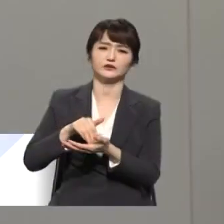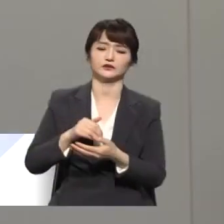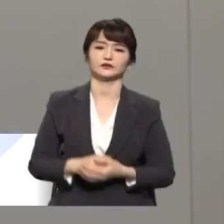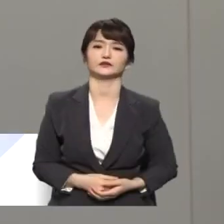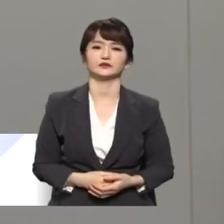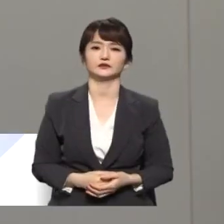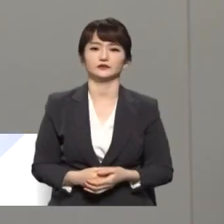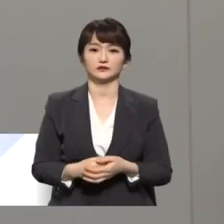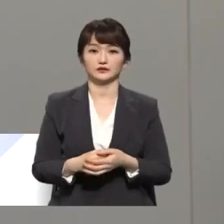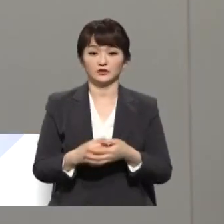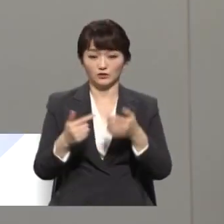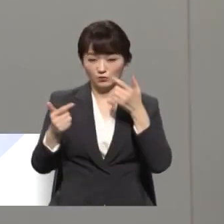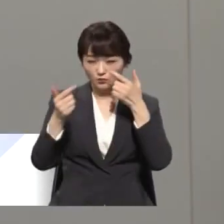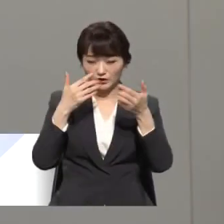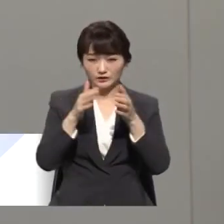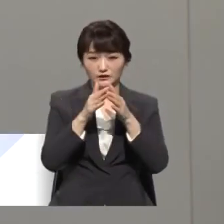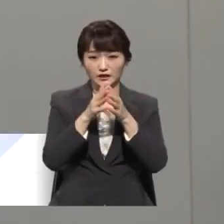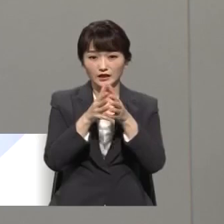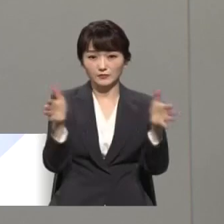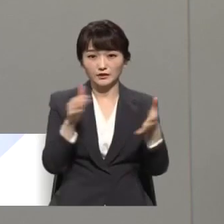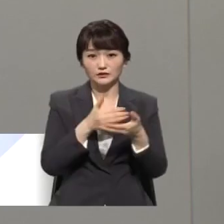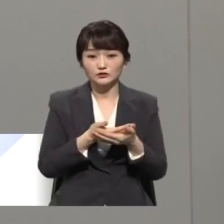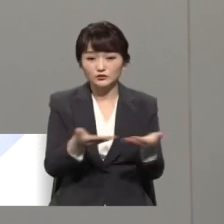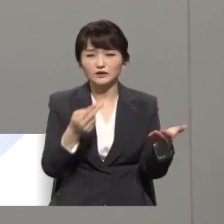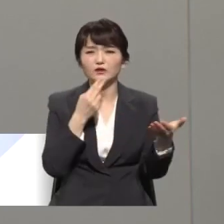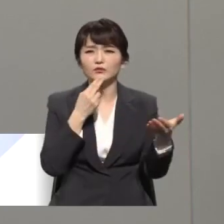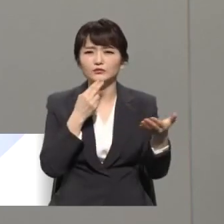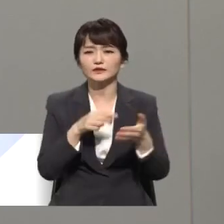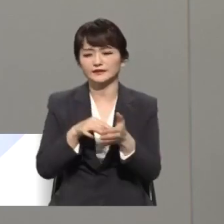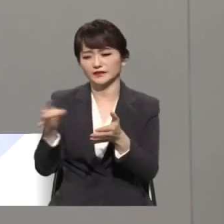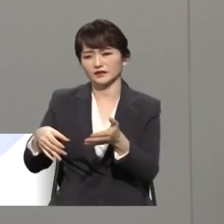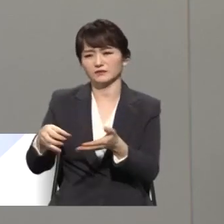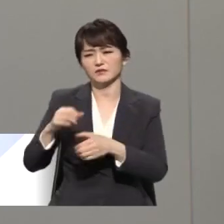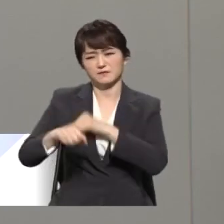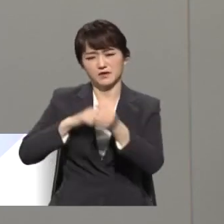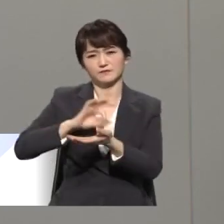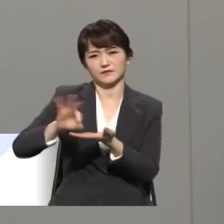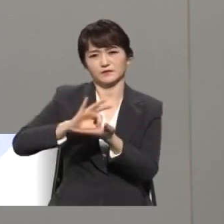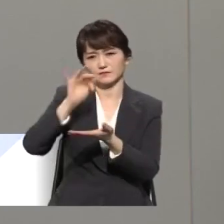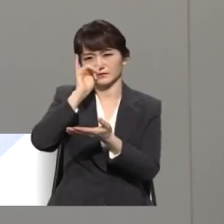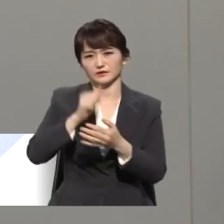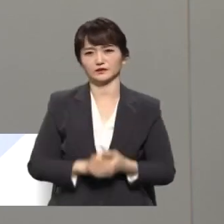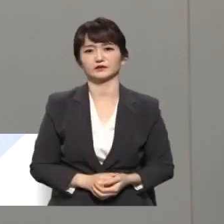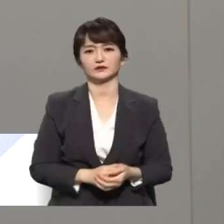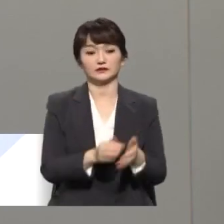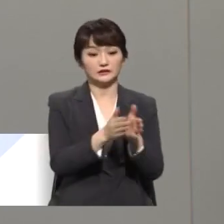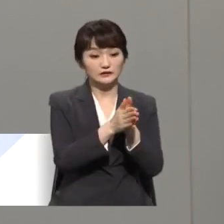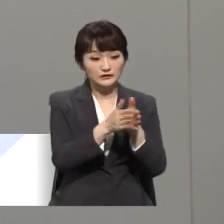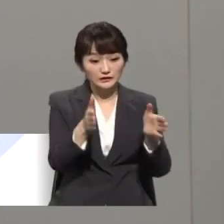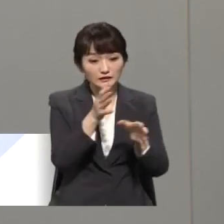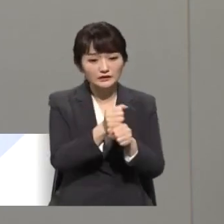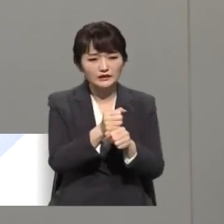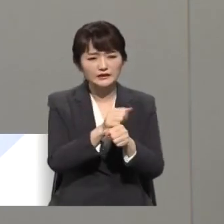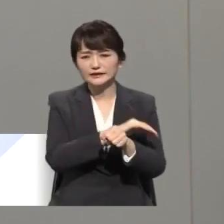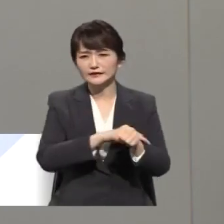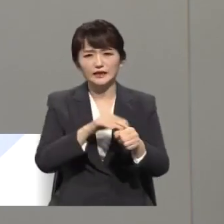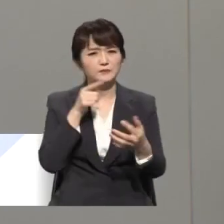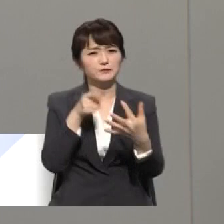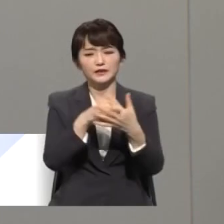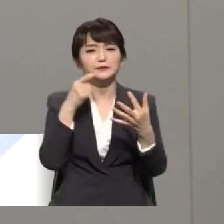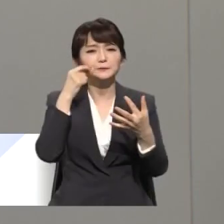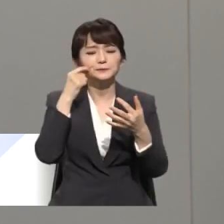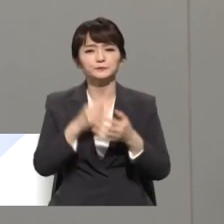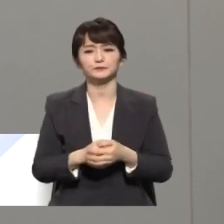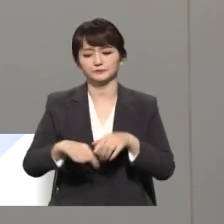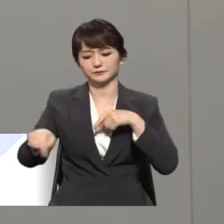된 06 정책 없이 세금 등 규제가 남발 배변이 있습니다 시장의 현실을 제대로 파악하지 못했습니다 정책의